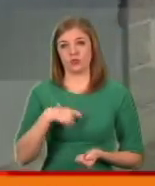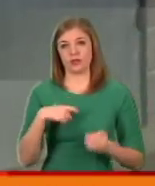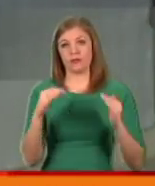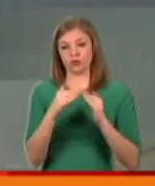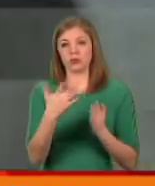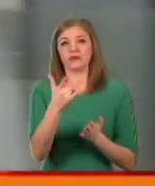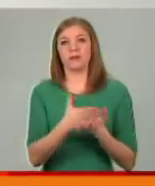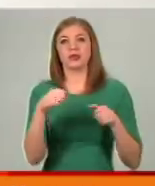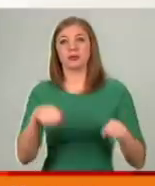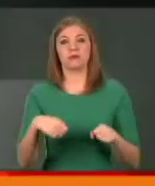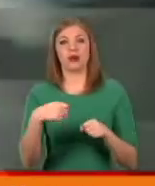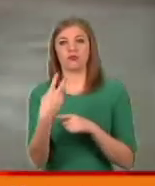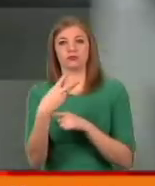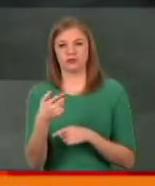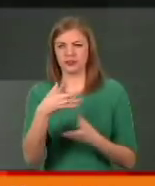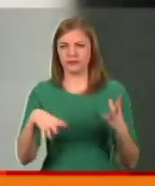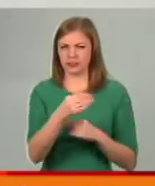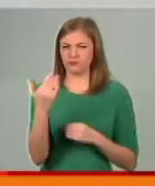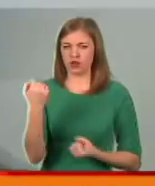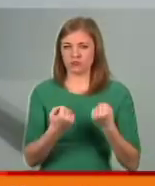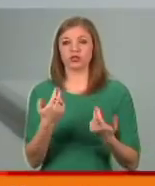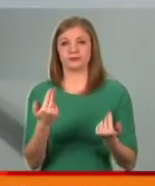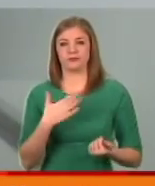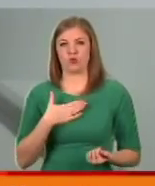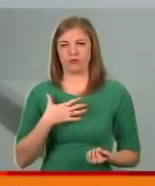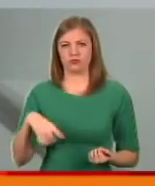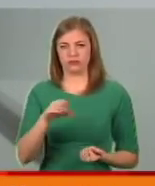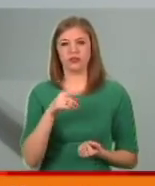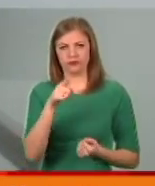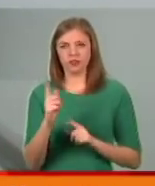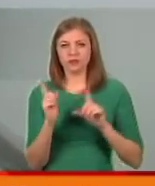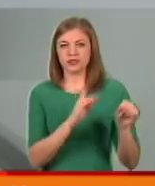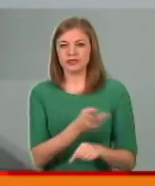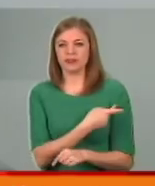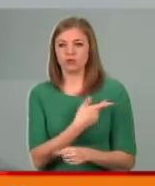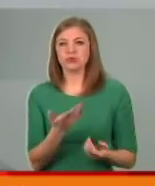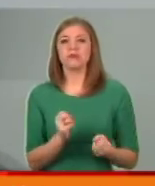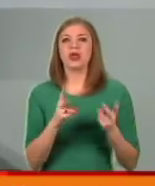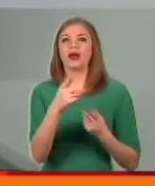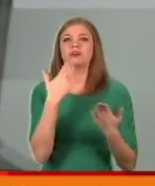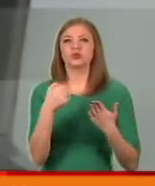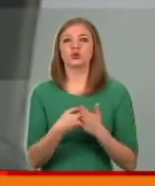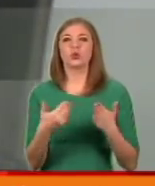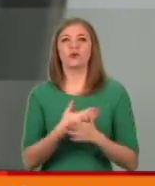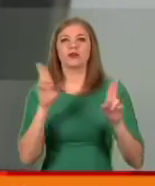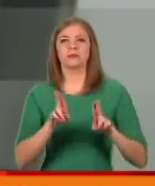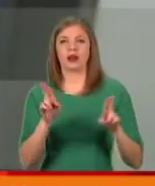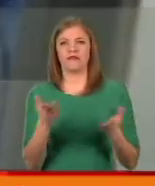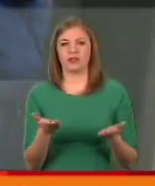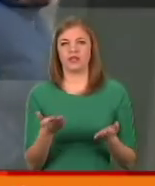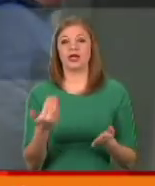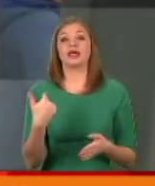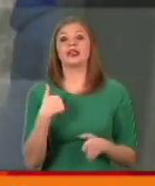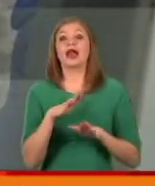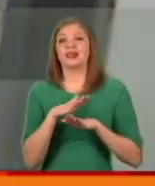ви право мазуєте? А це ваші машини всі? Так, це да? Моє. І ви їздите туди? Як ваше ставлення до нових митних правил? От і все, дуже просто. Я